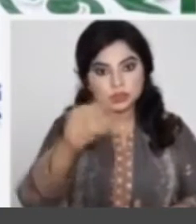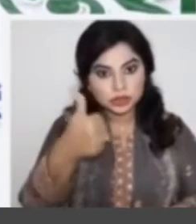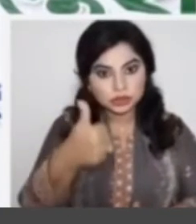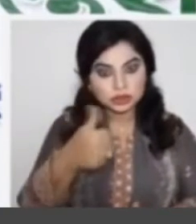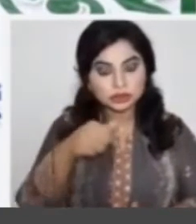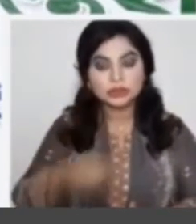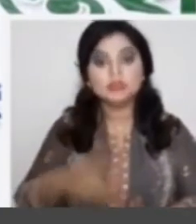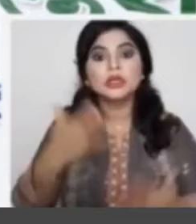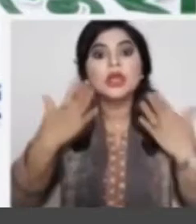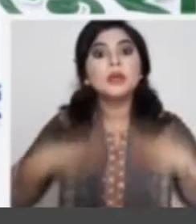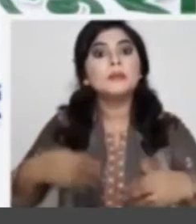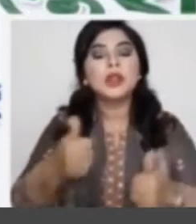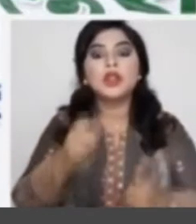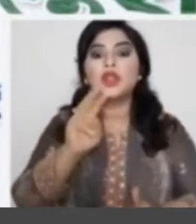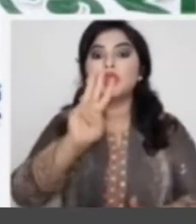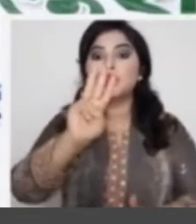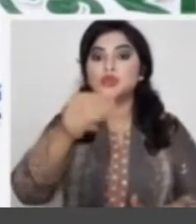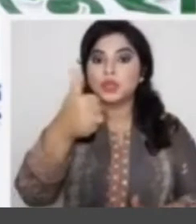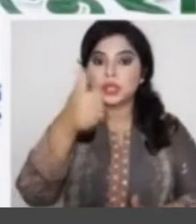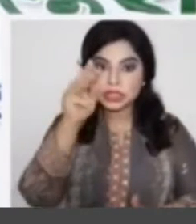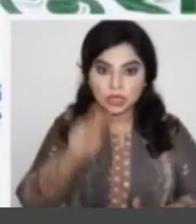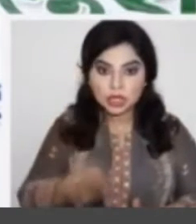মোট শনাক্তের সংখ্যা দাঁড়িয়েছে